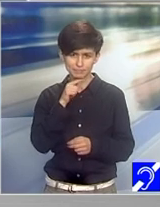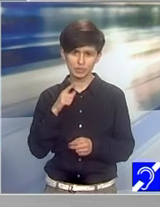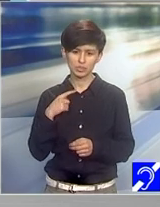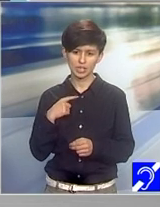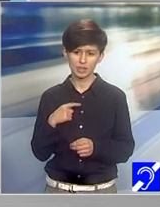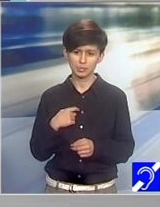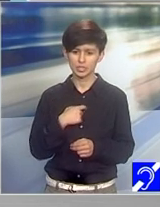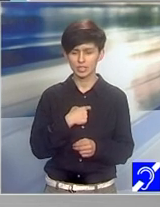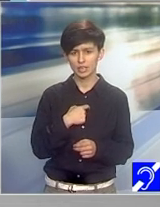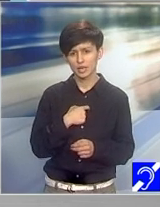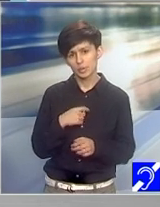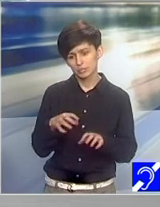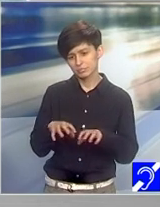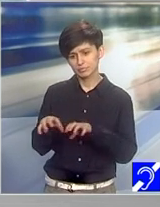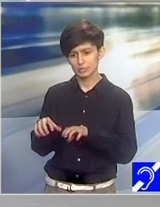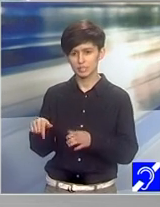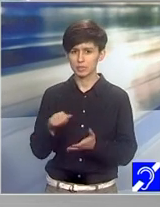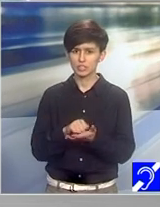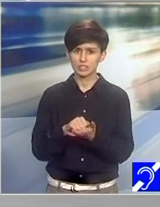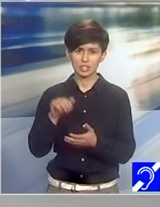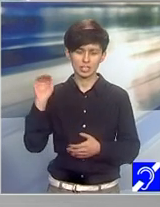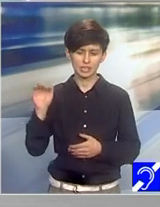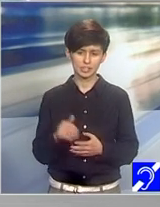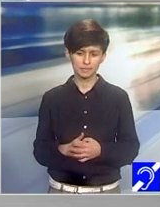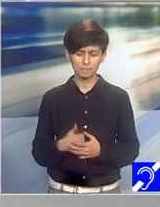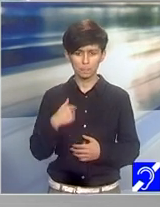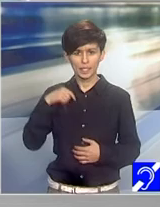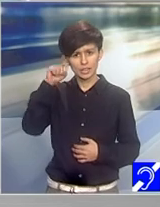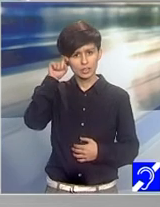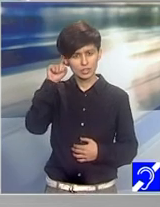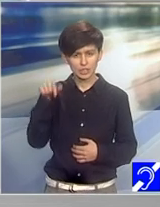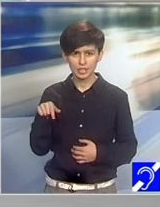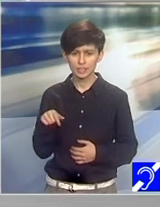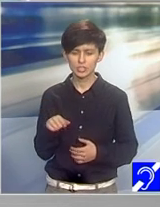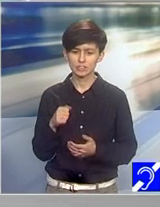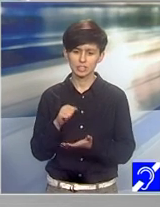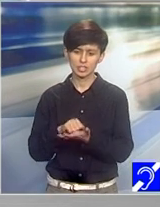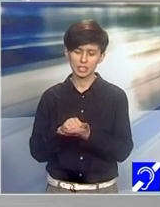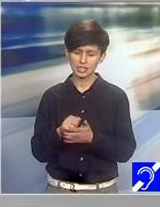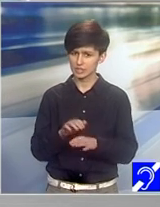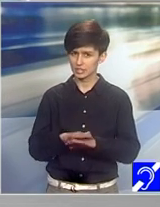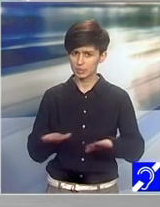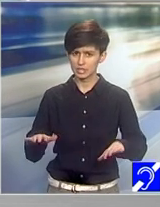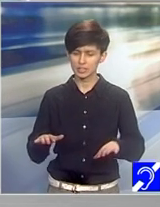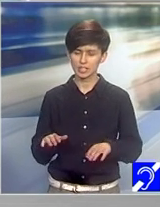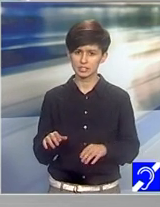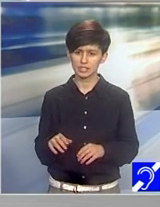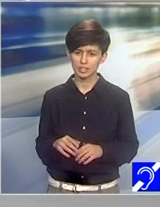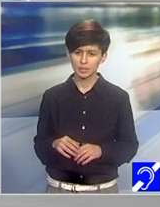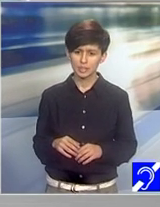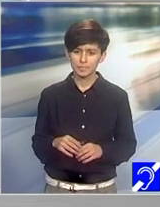film? Cred că această carte se bazează pe izvoare, se bazează pe o